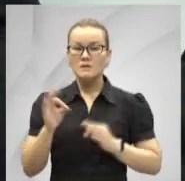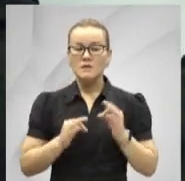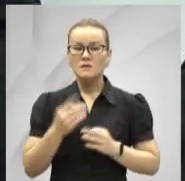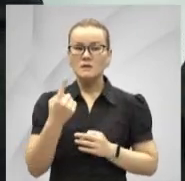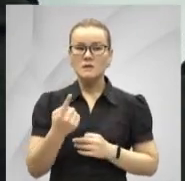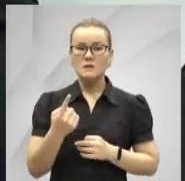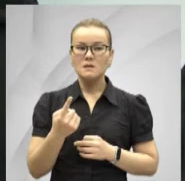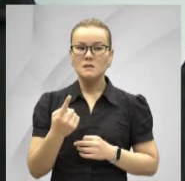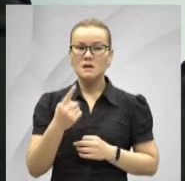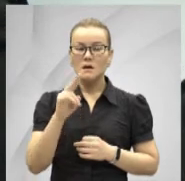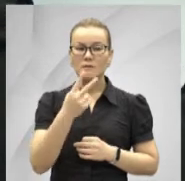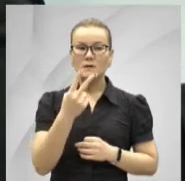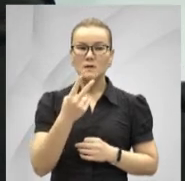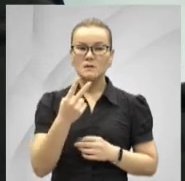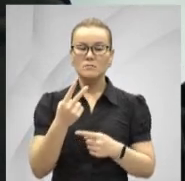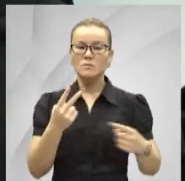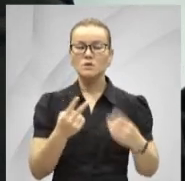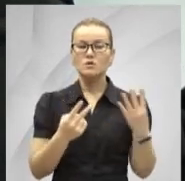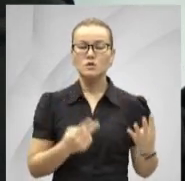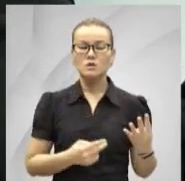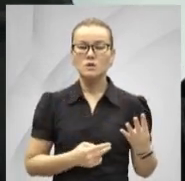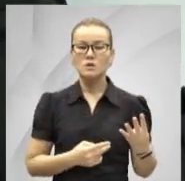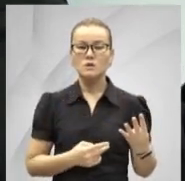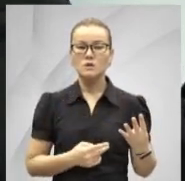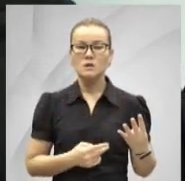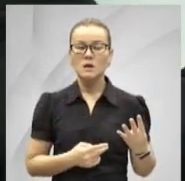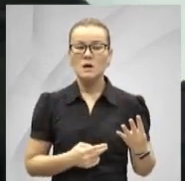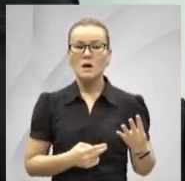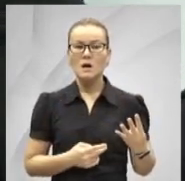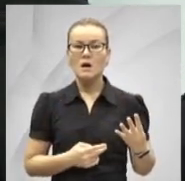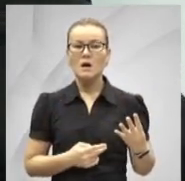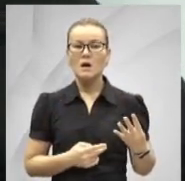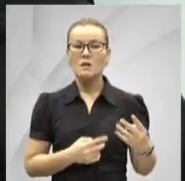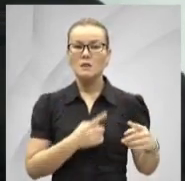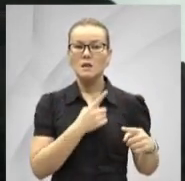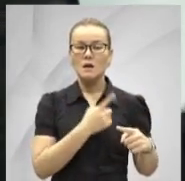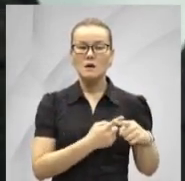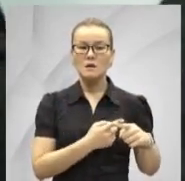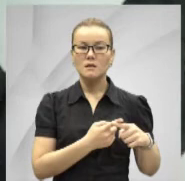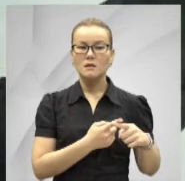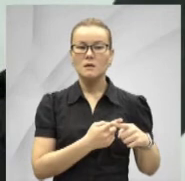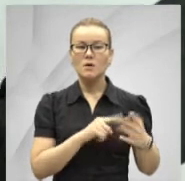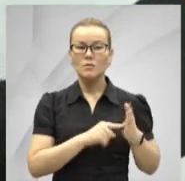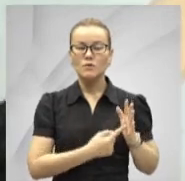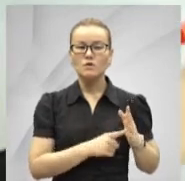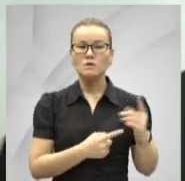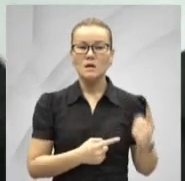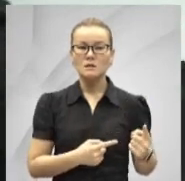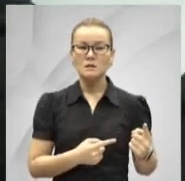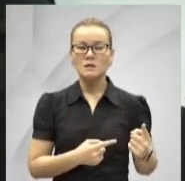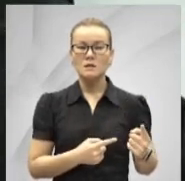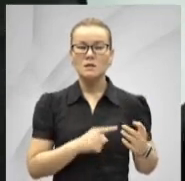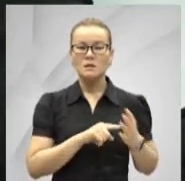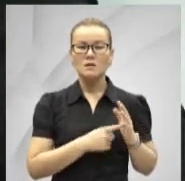Минус 4 умножить на коэффициент а1 и умножить на коэффициент c минус